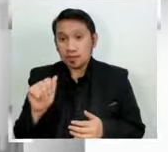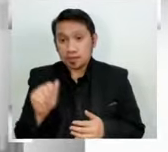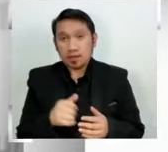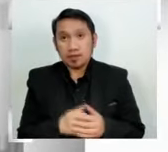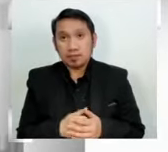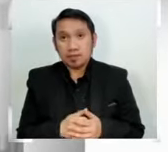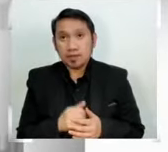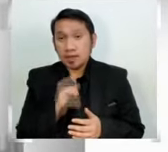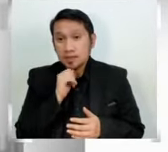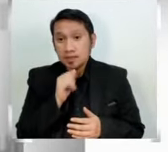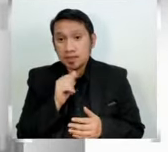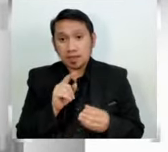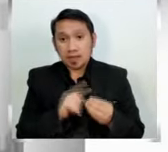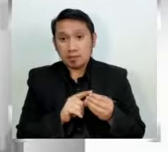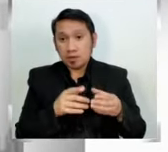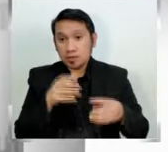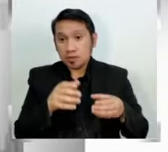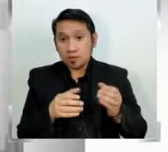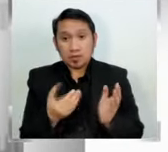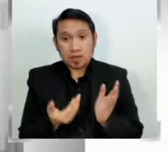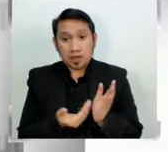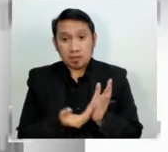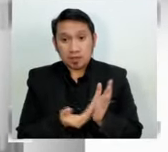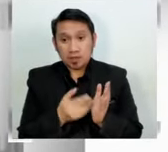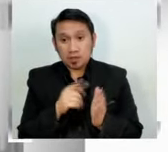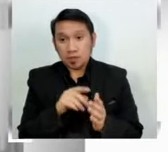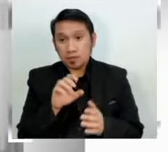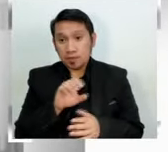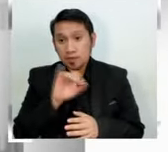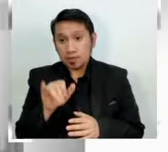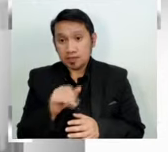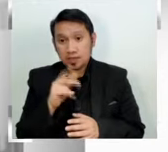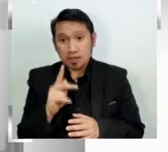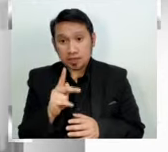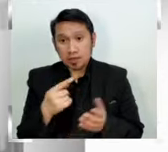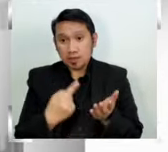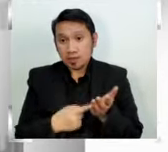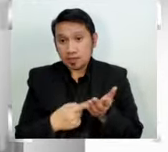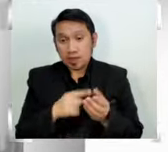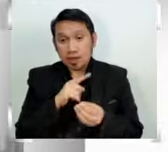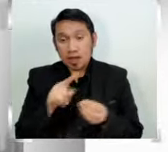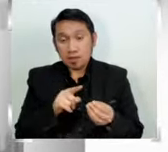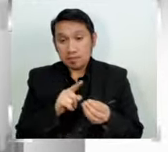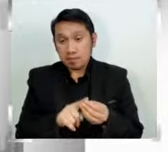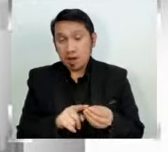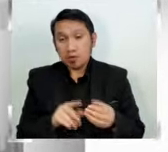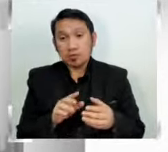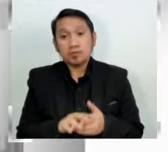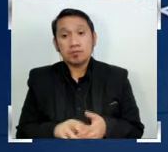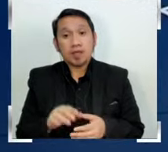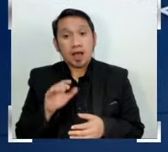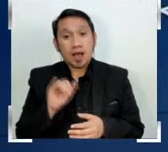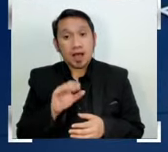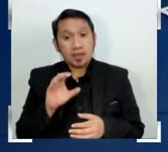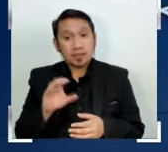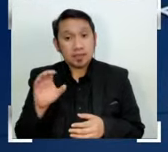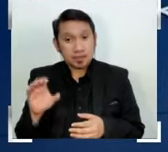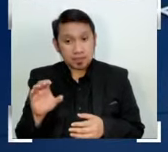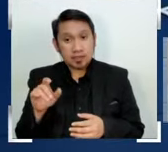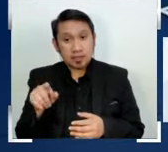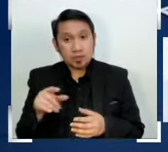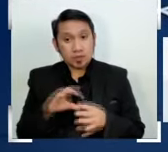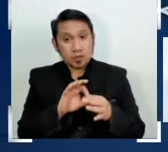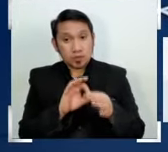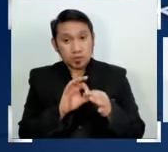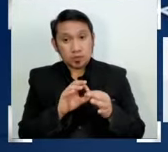mga kaso at ebidensya ng extrajudicial killings ang tatalakayin, kundi ang pakikipagtulungan ng ehekutibo sa ICC.